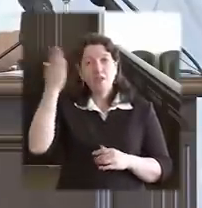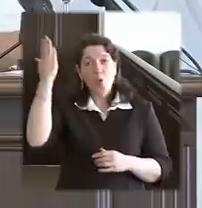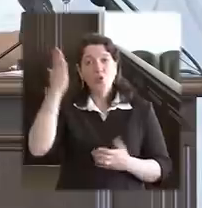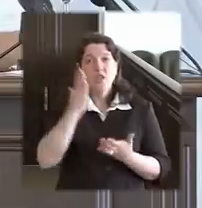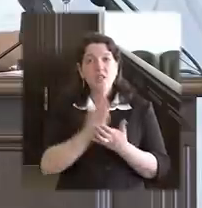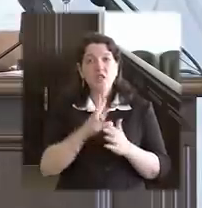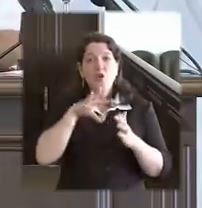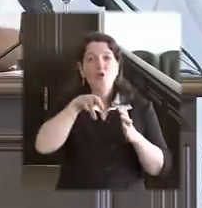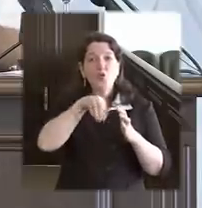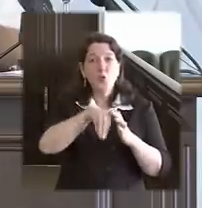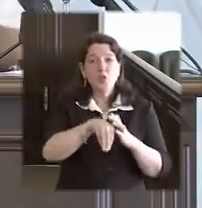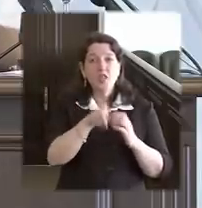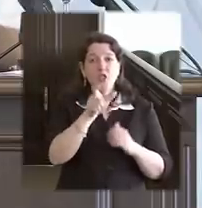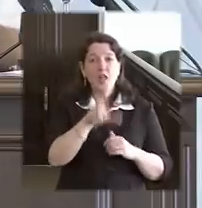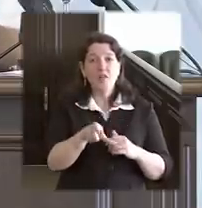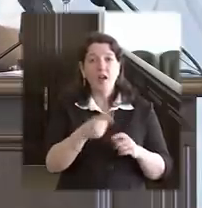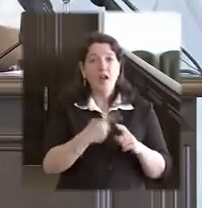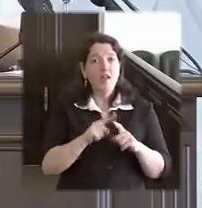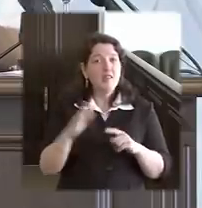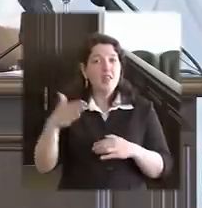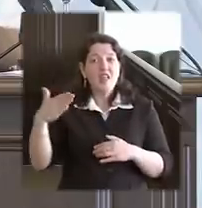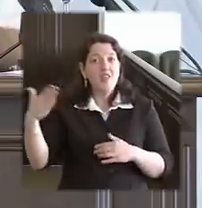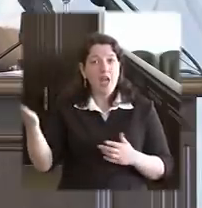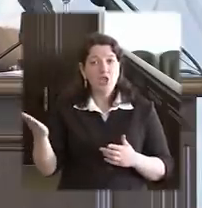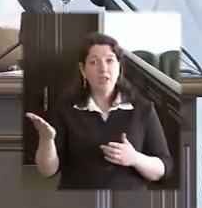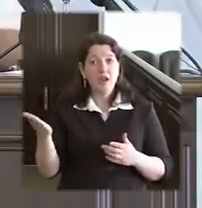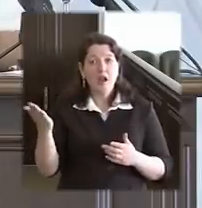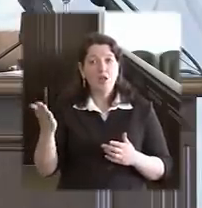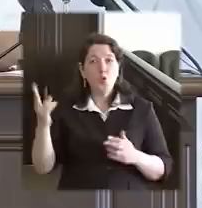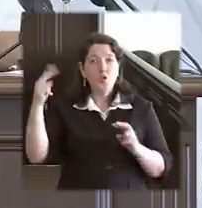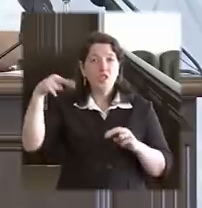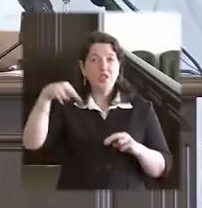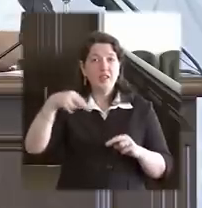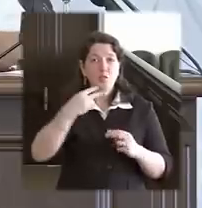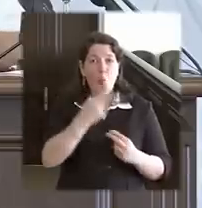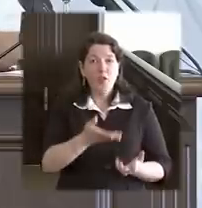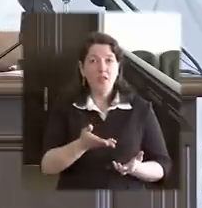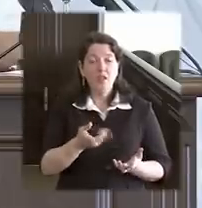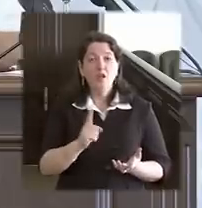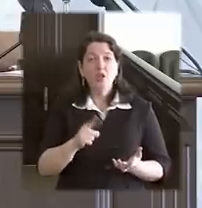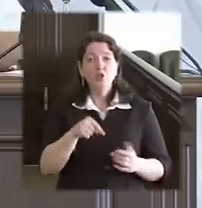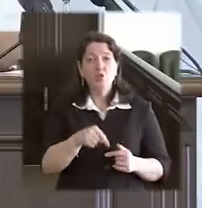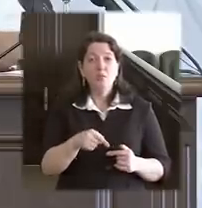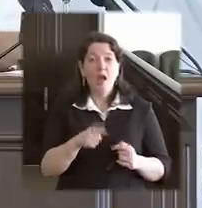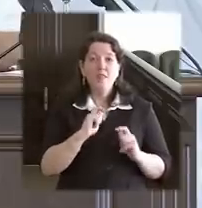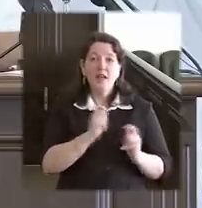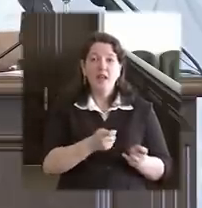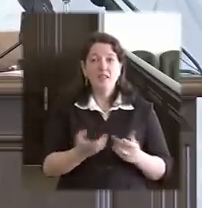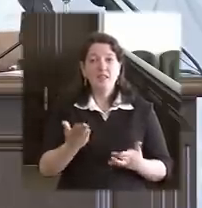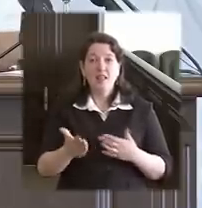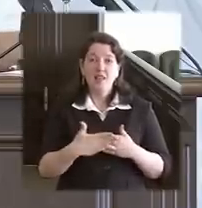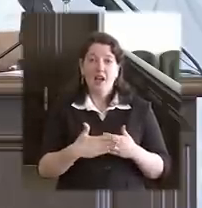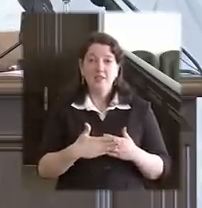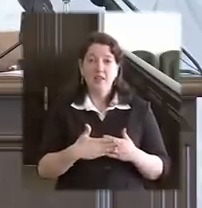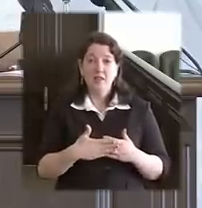существует. Это не какое-то внешнее существо, которое смотрит на тебя и думает, чтобы тебя наградить